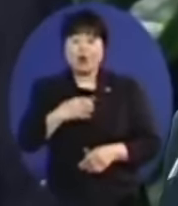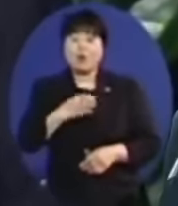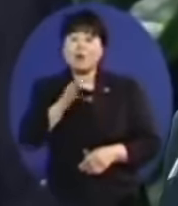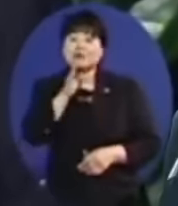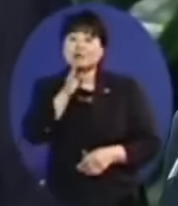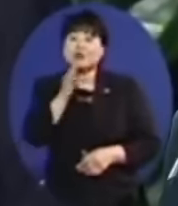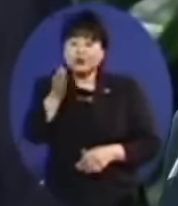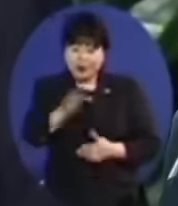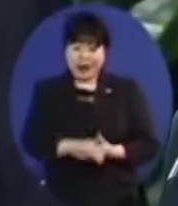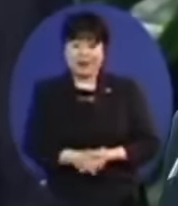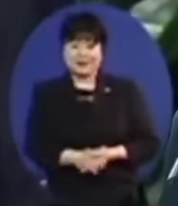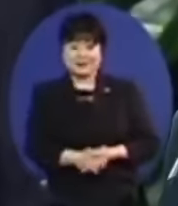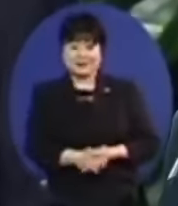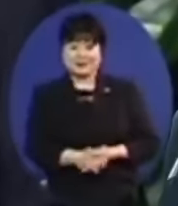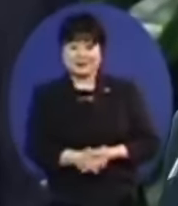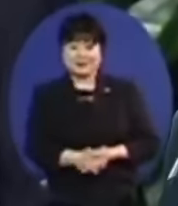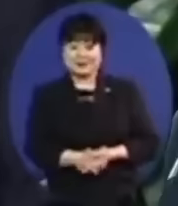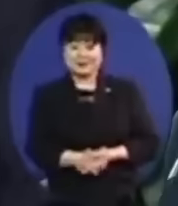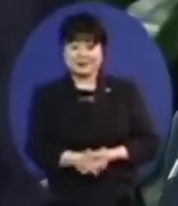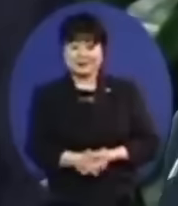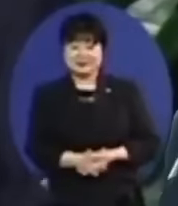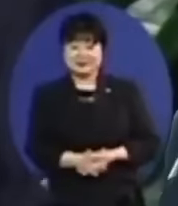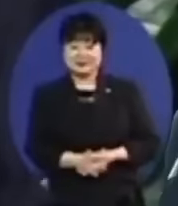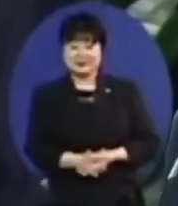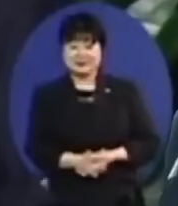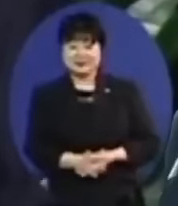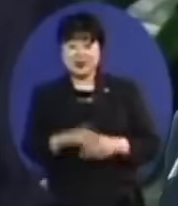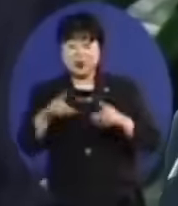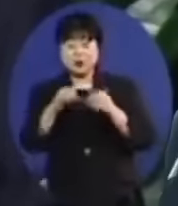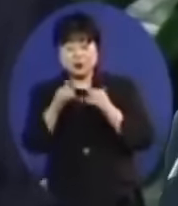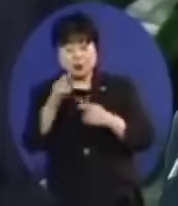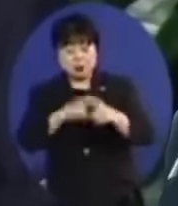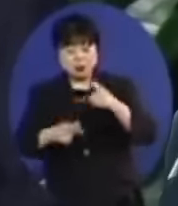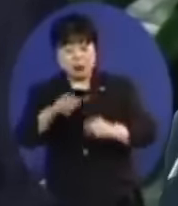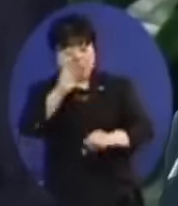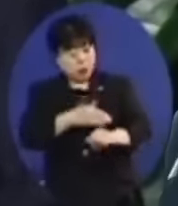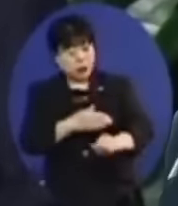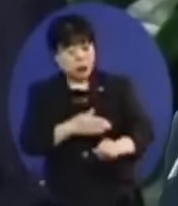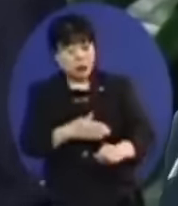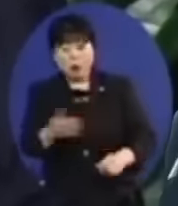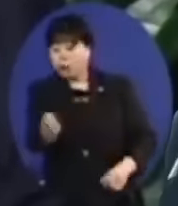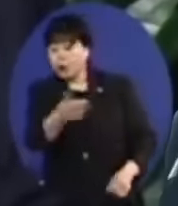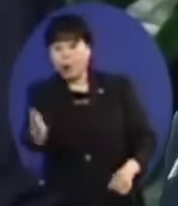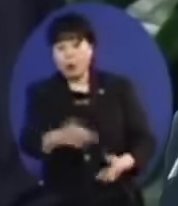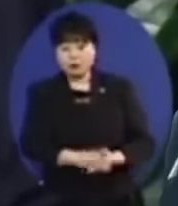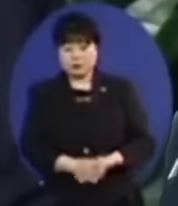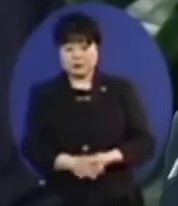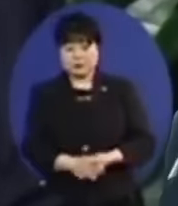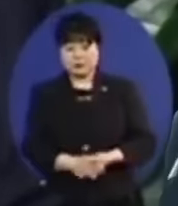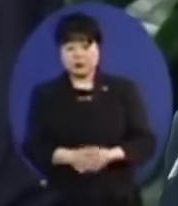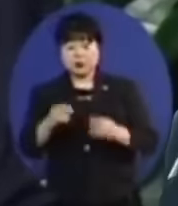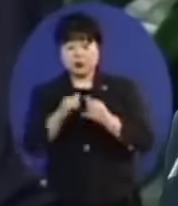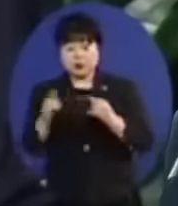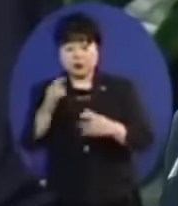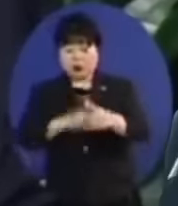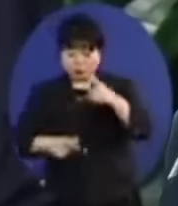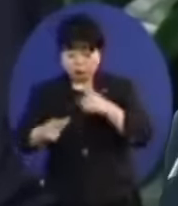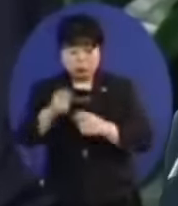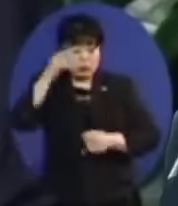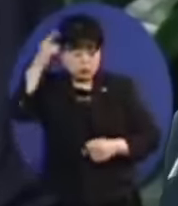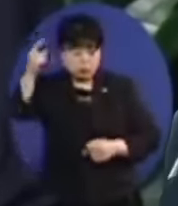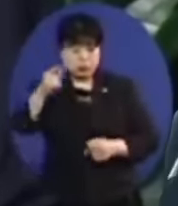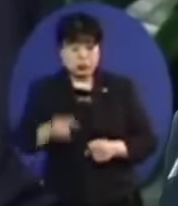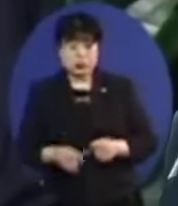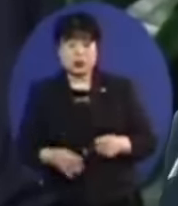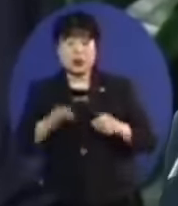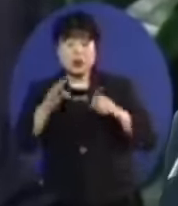사실이다. 그래도 그렇다고 해서 네가 보통 사람보다 못한 게 뭐냐? 보통 사람보다